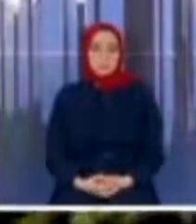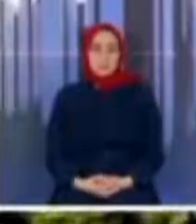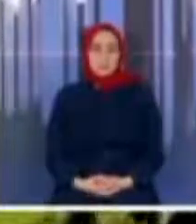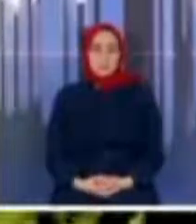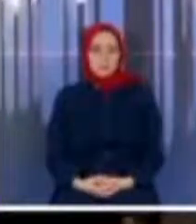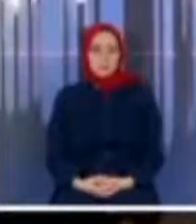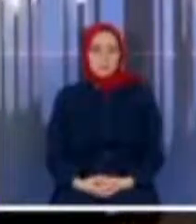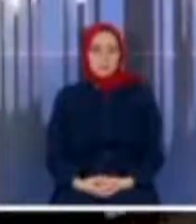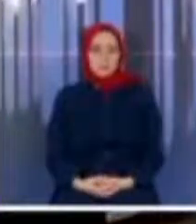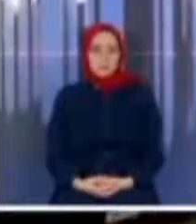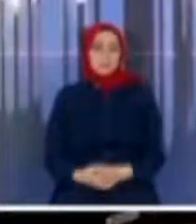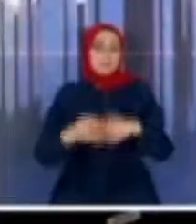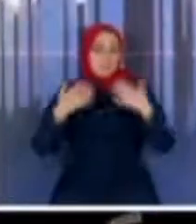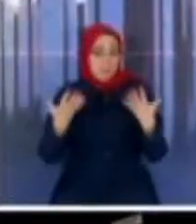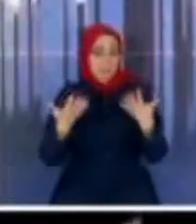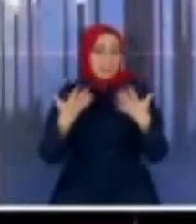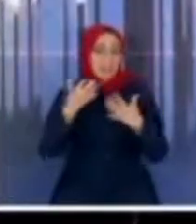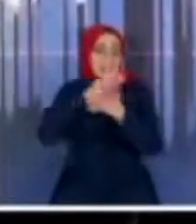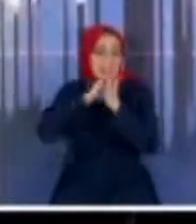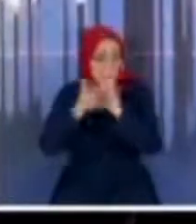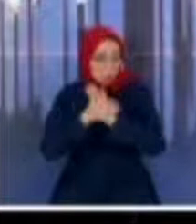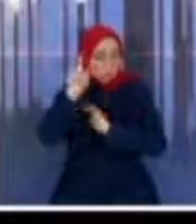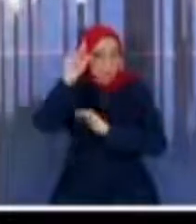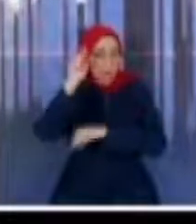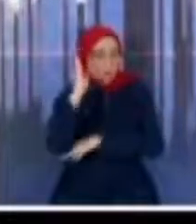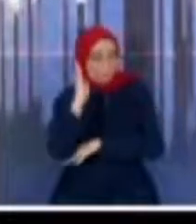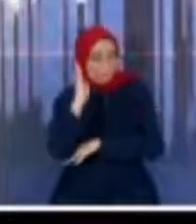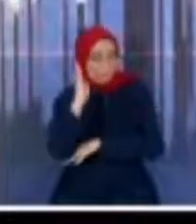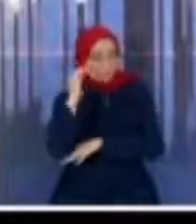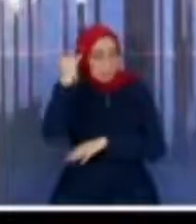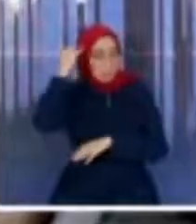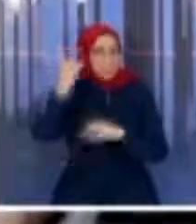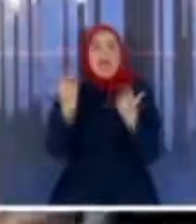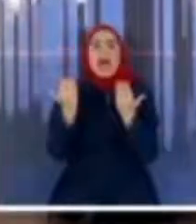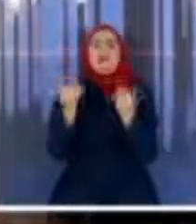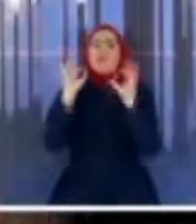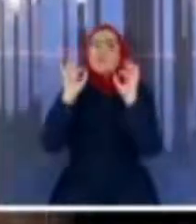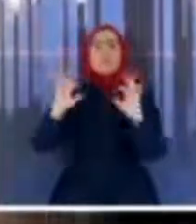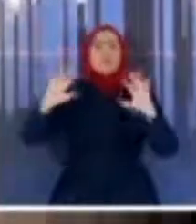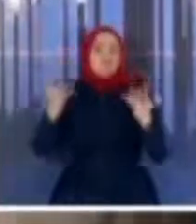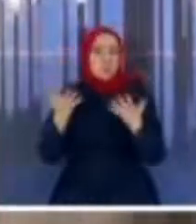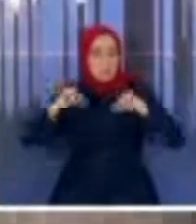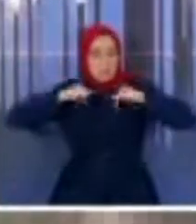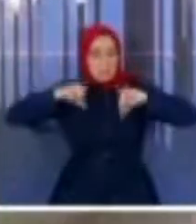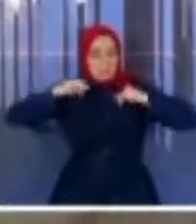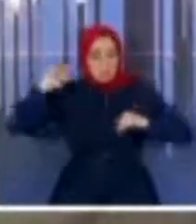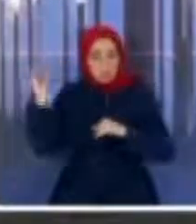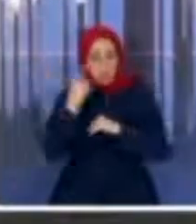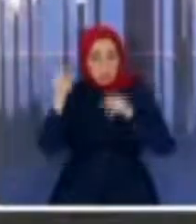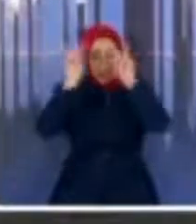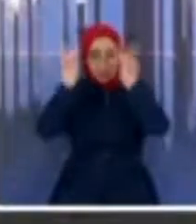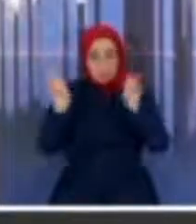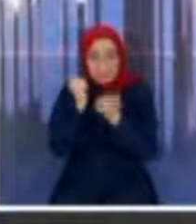من جهتها قدمت جمعية صوت الشاب بباجة مبادرة فاش تستنى بهدف تأهيل الشباب حاملي الشهائد العاطلين عن